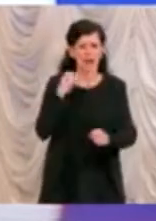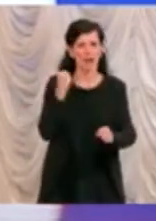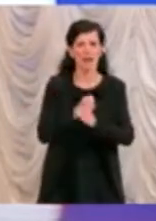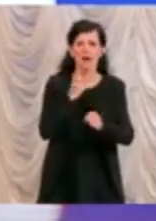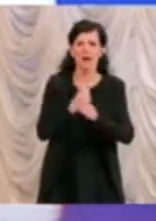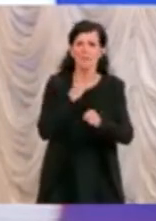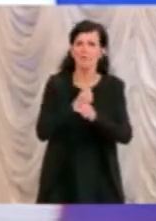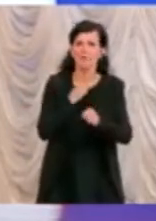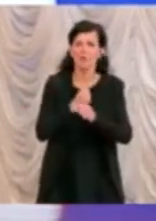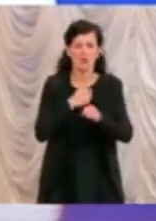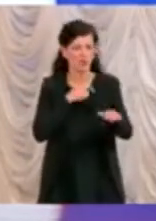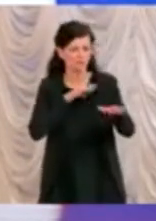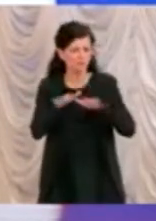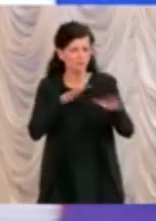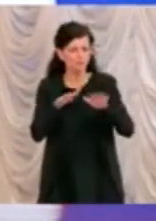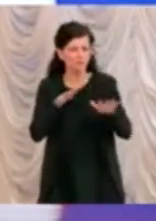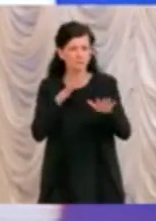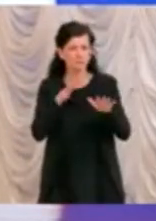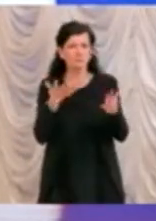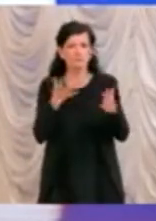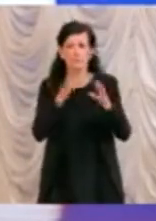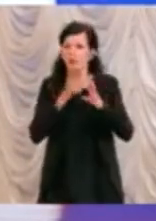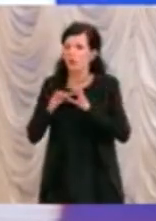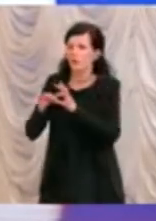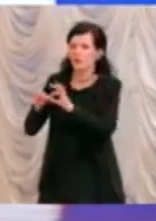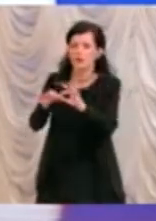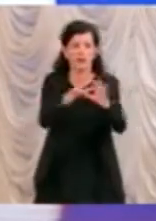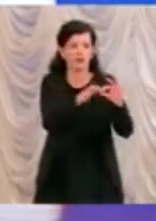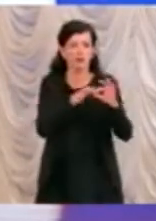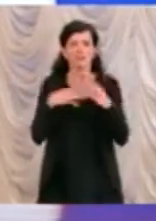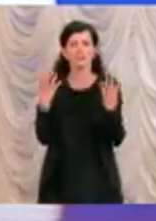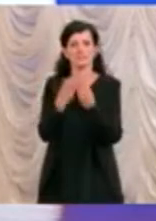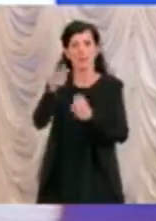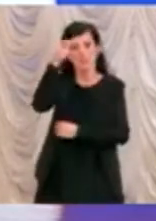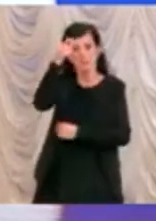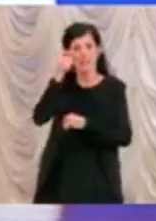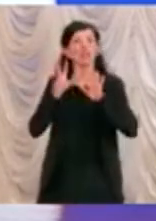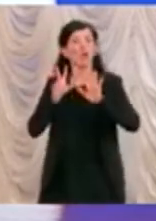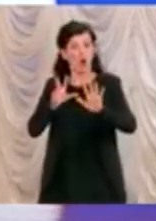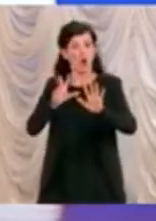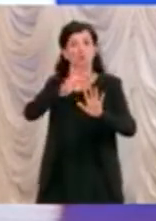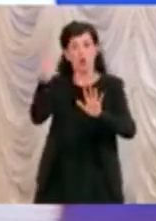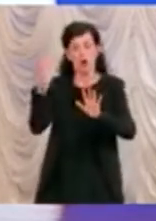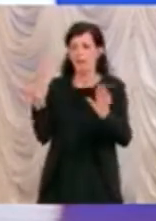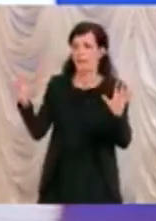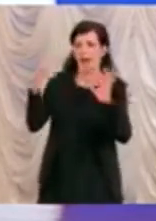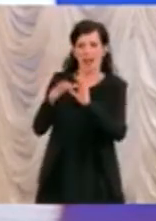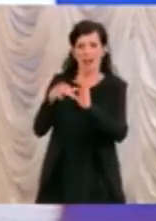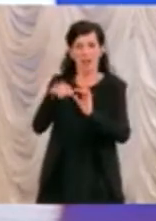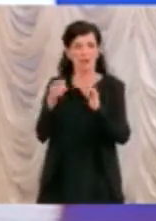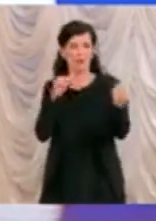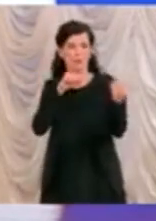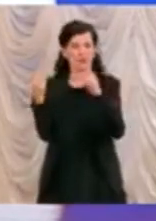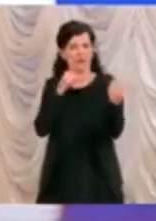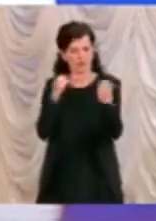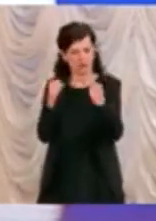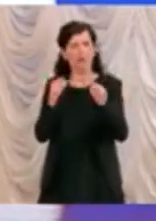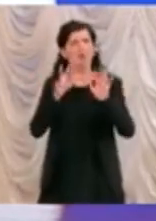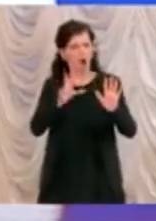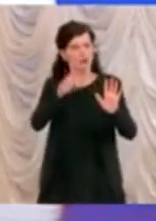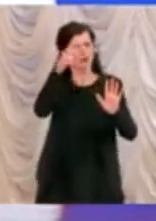in una sinergia con altri stati con altri otto stati alleati in questa battaglia se ne sono aggiunti anche